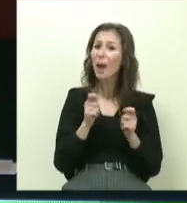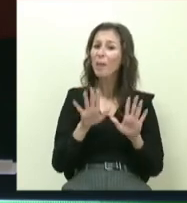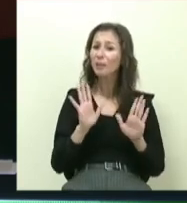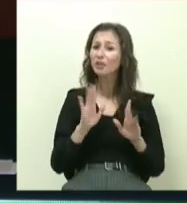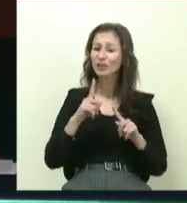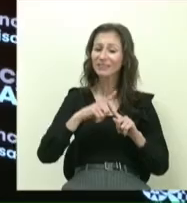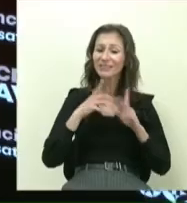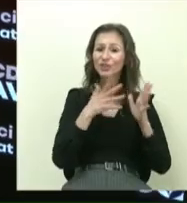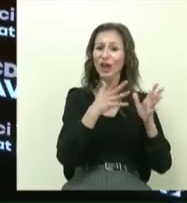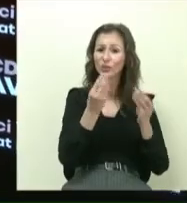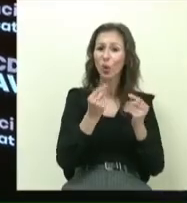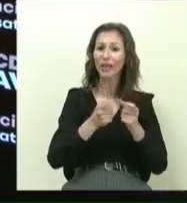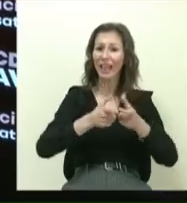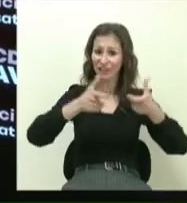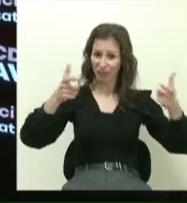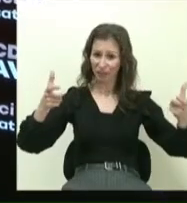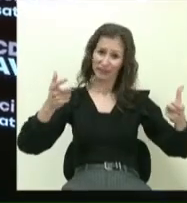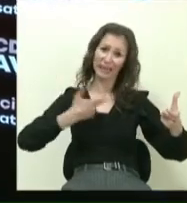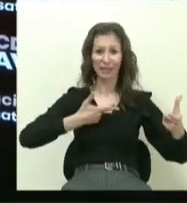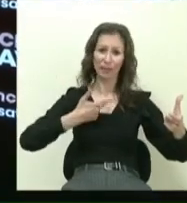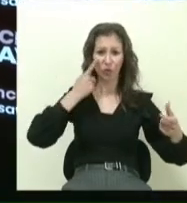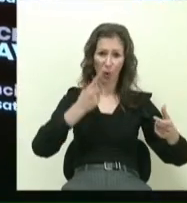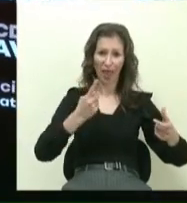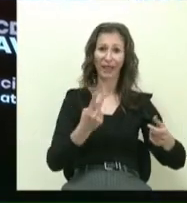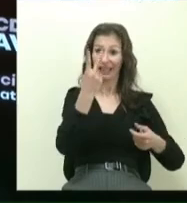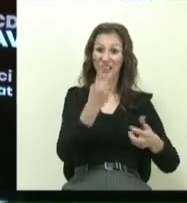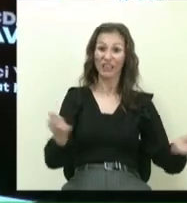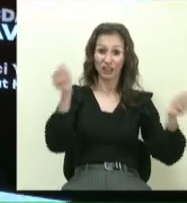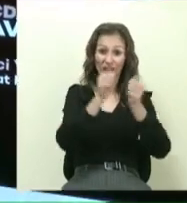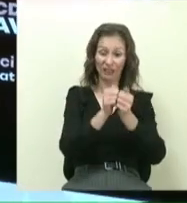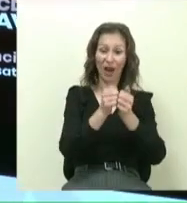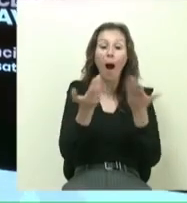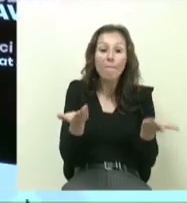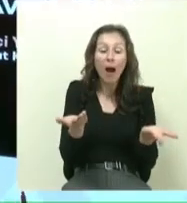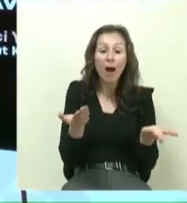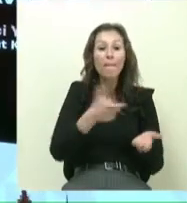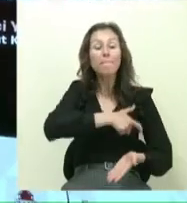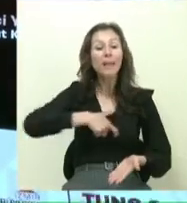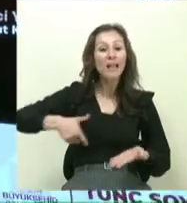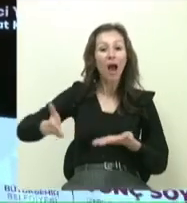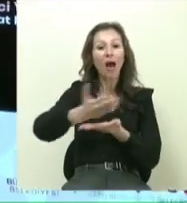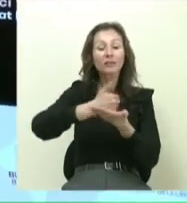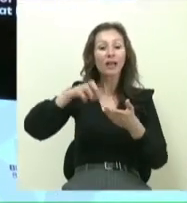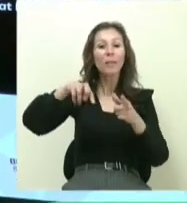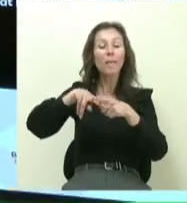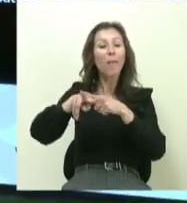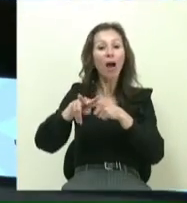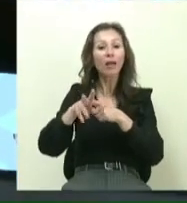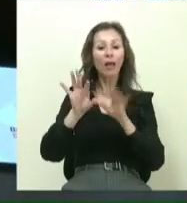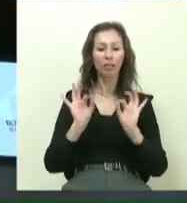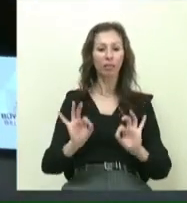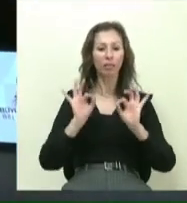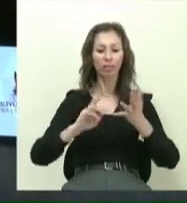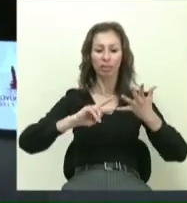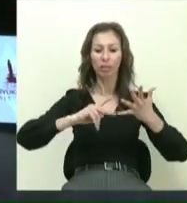ticarette çok genişlemişiz Kendi çapımızda 7 katına çıkarmışız ama milli hasıla payımızı bırakın yerinde